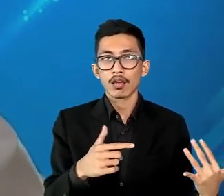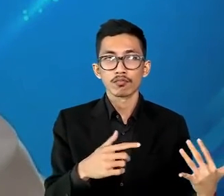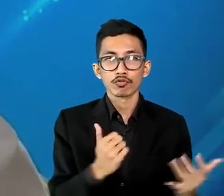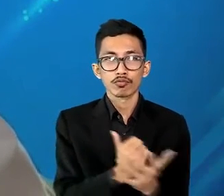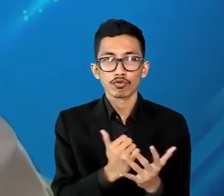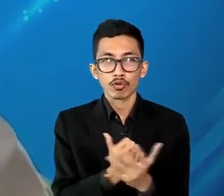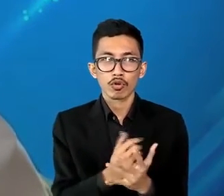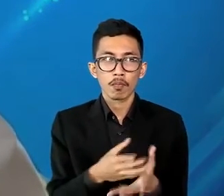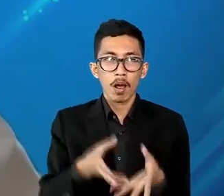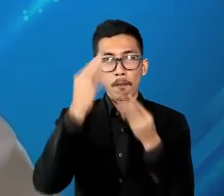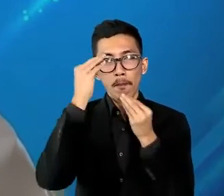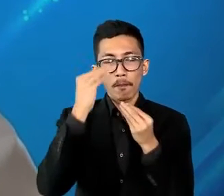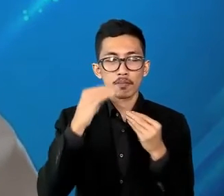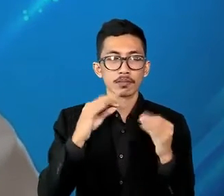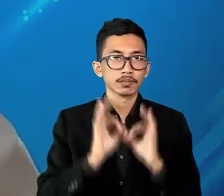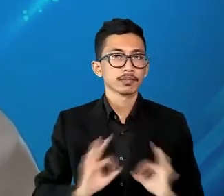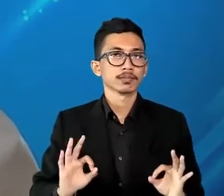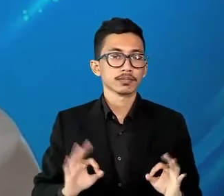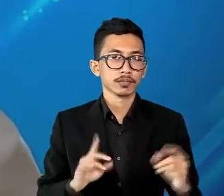ke orang tersebut.